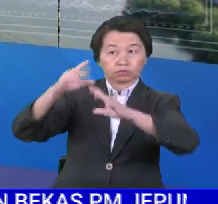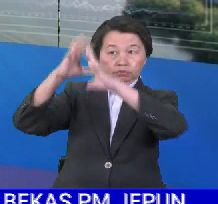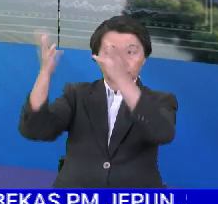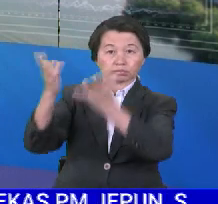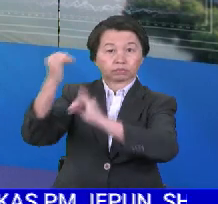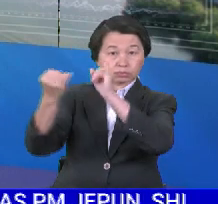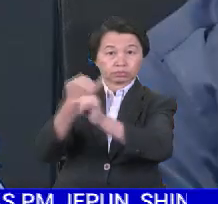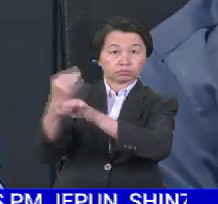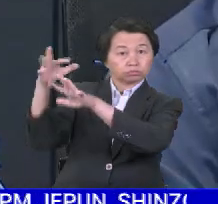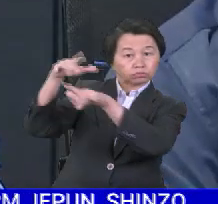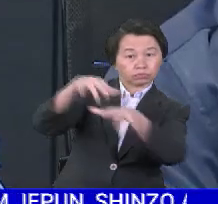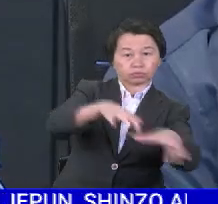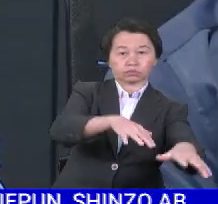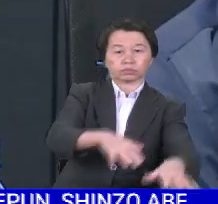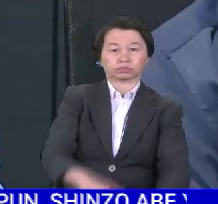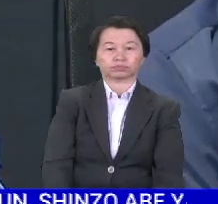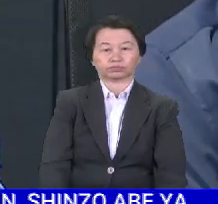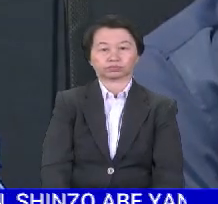antarabangsa.